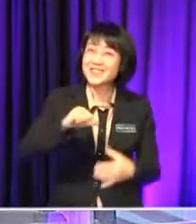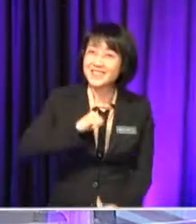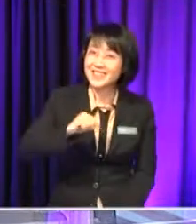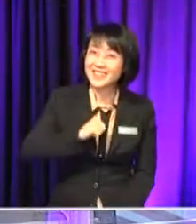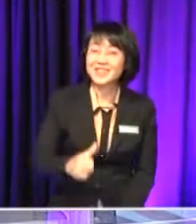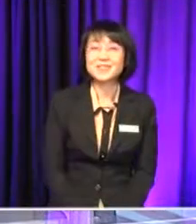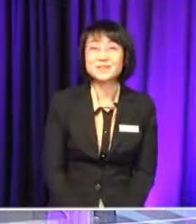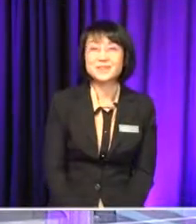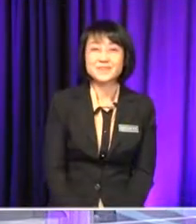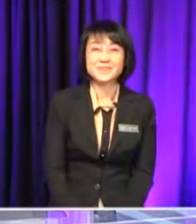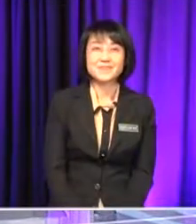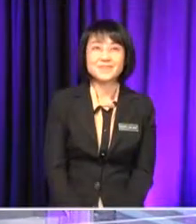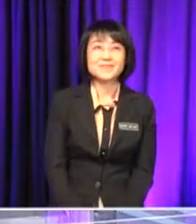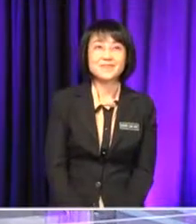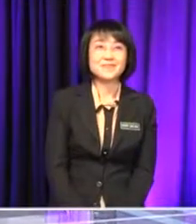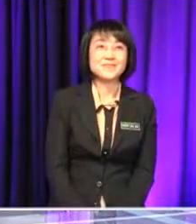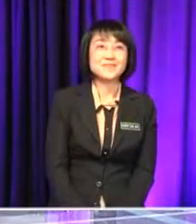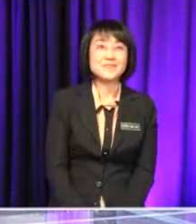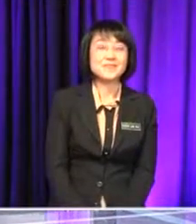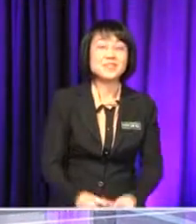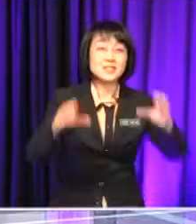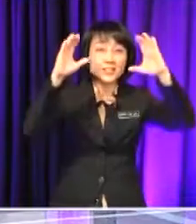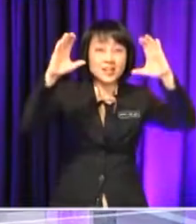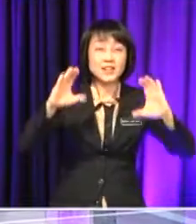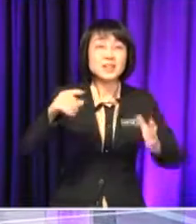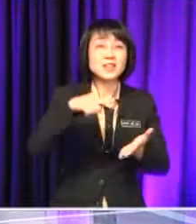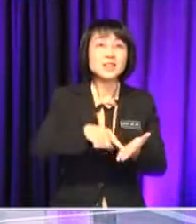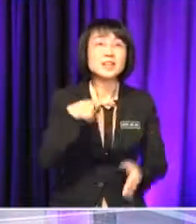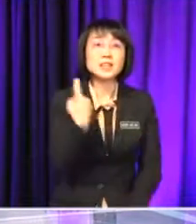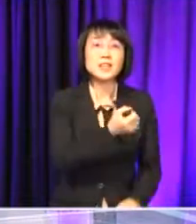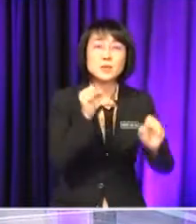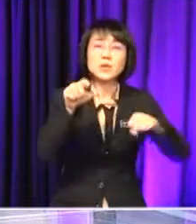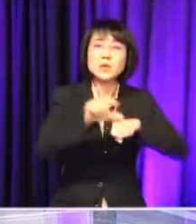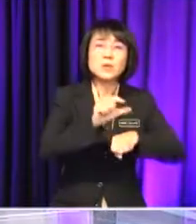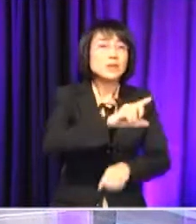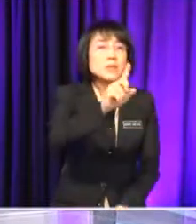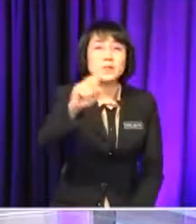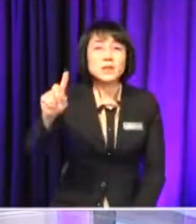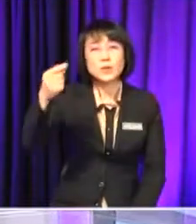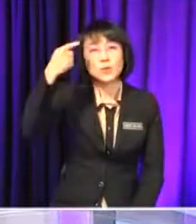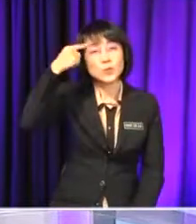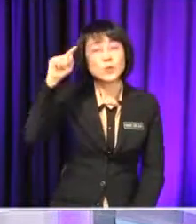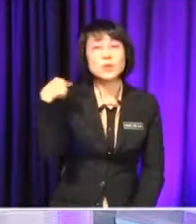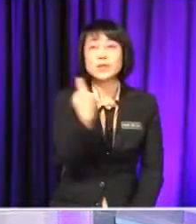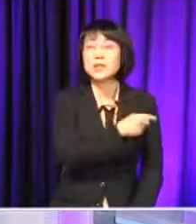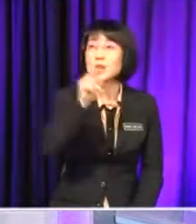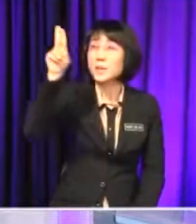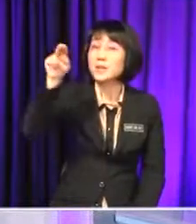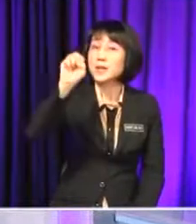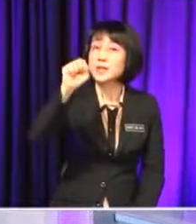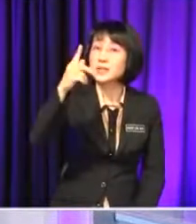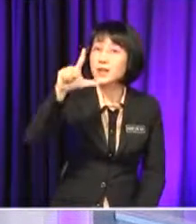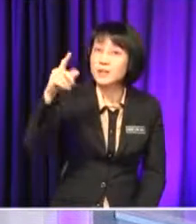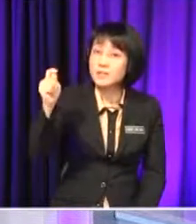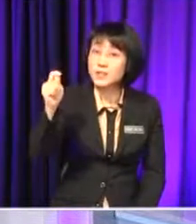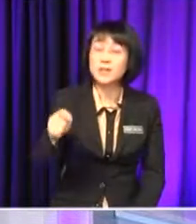sebenarnya. Jadi cara ini kita boleh gunakan di mana saja untuk kita pasang SKLT. Bukan berada di rumah,